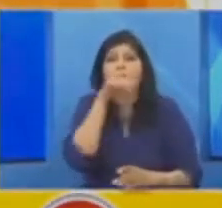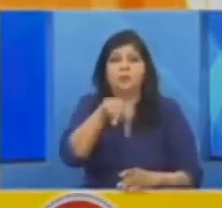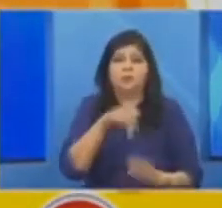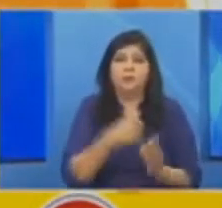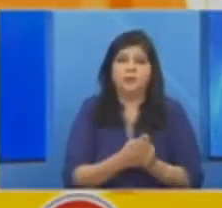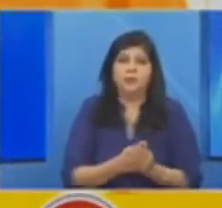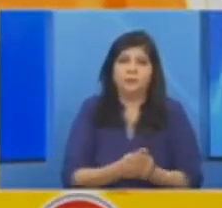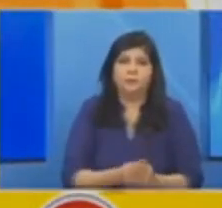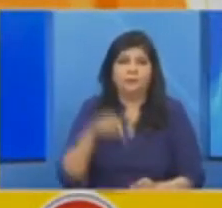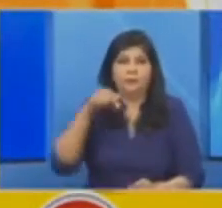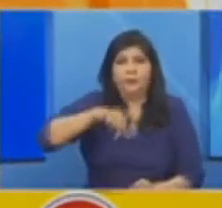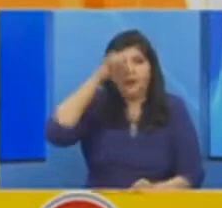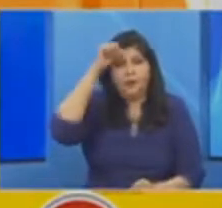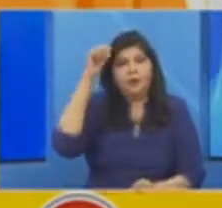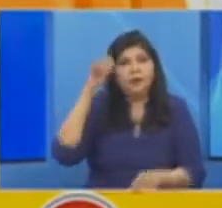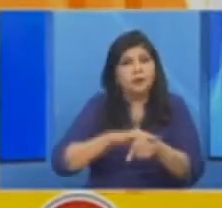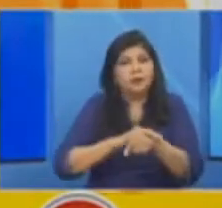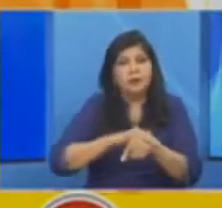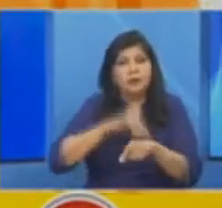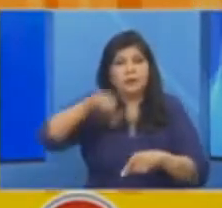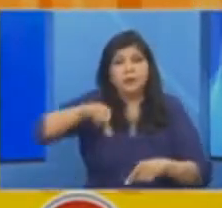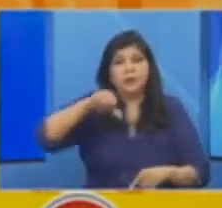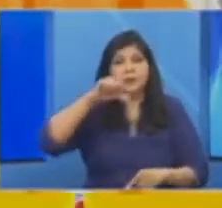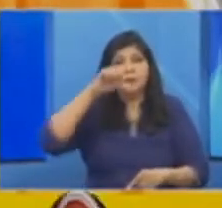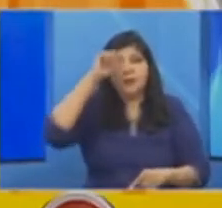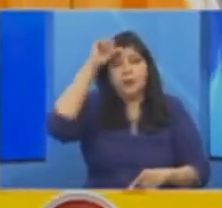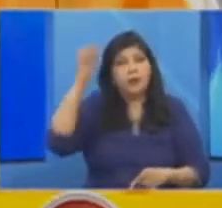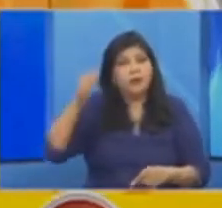प्यारे देश्वासियों भारतियों के